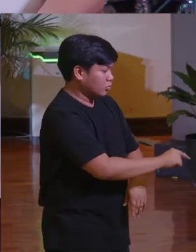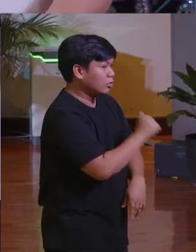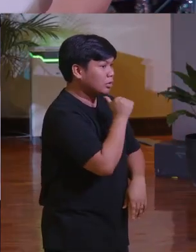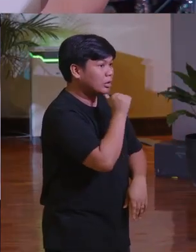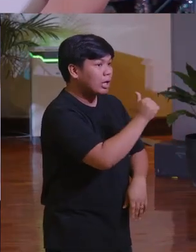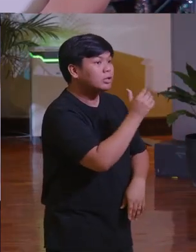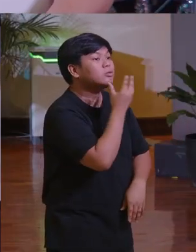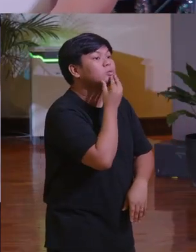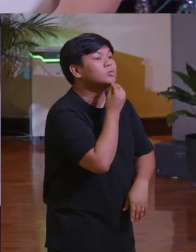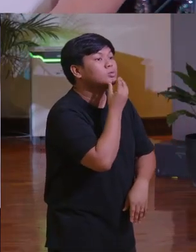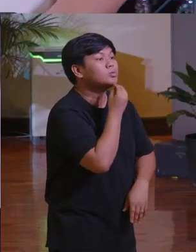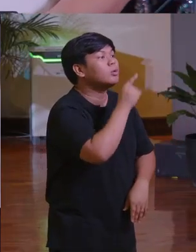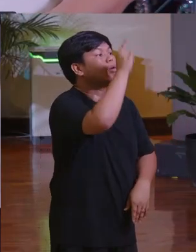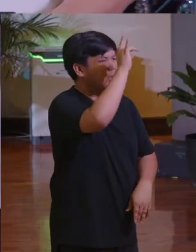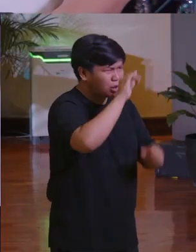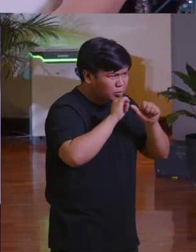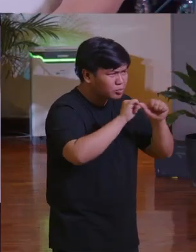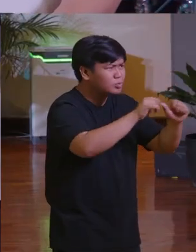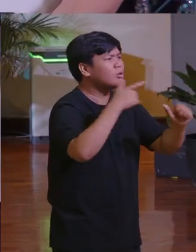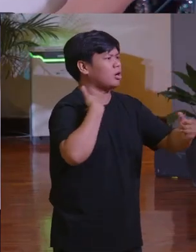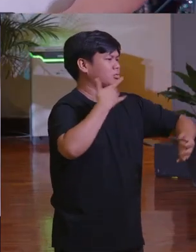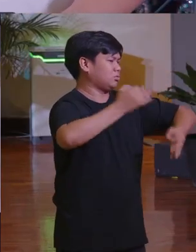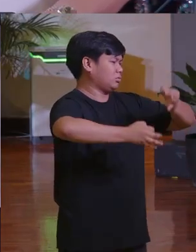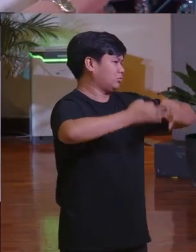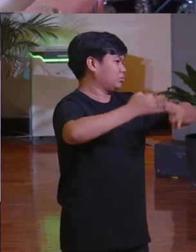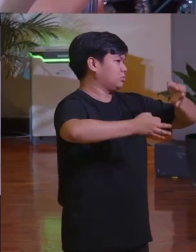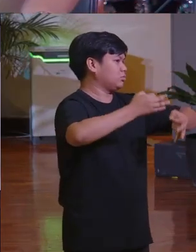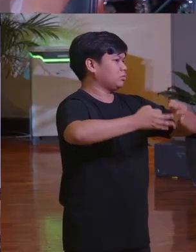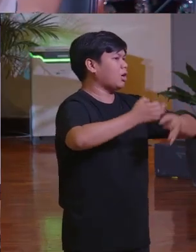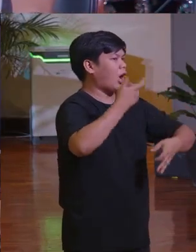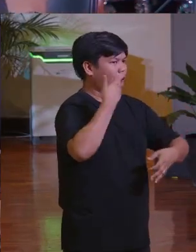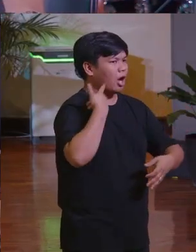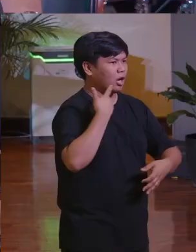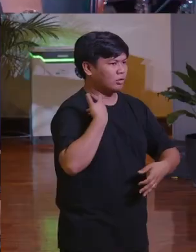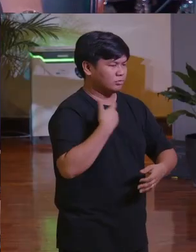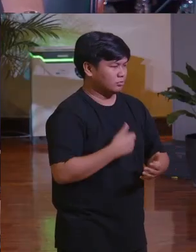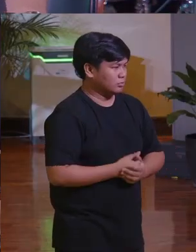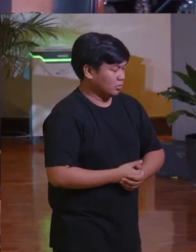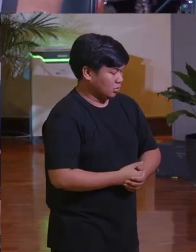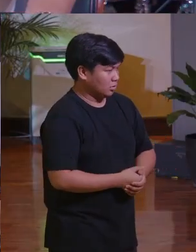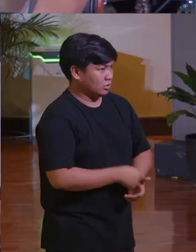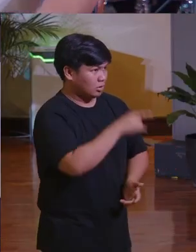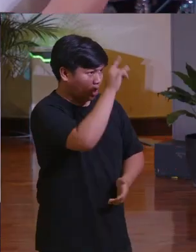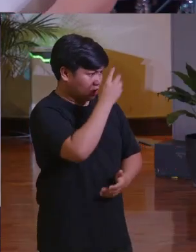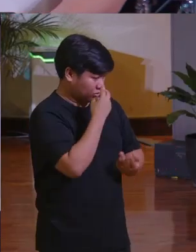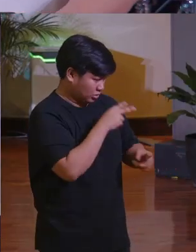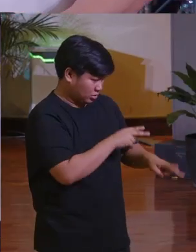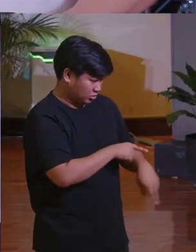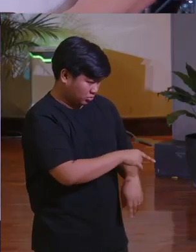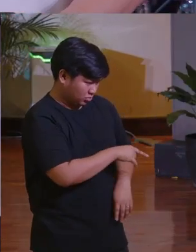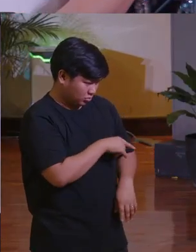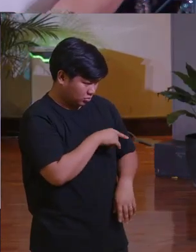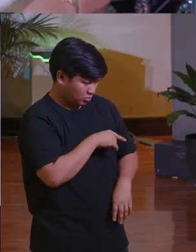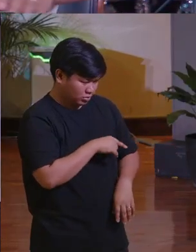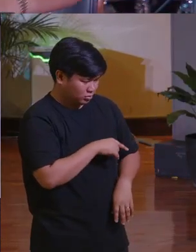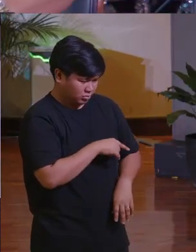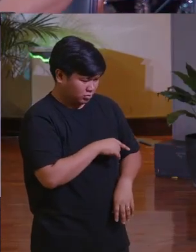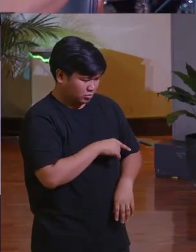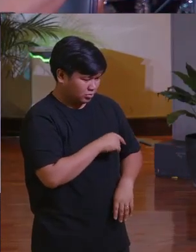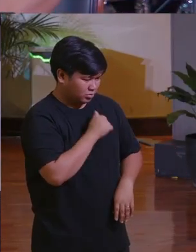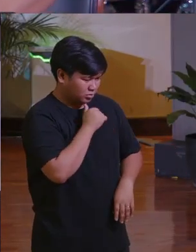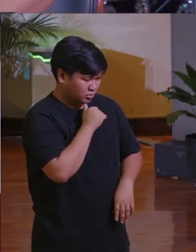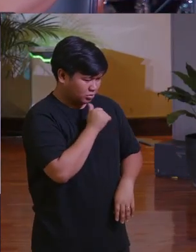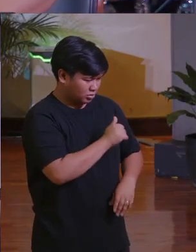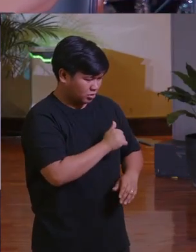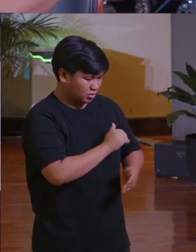makisama, makihalubilo o ma-reconcile sa ating Diyos ang mga taong hindi banal. Kaya kailangan niya